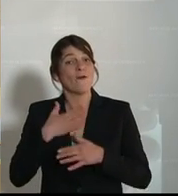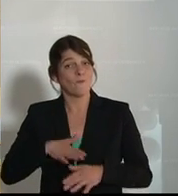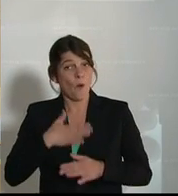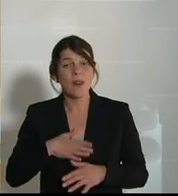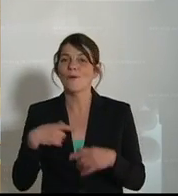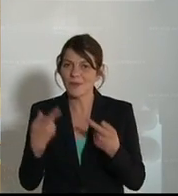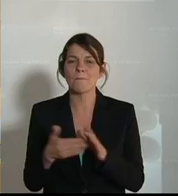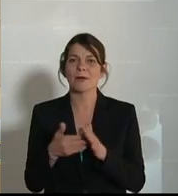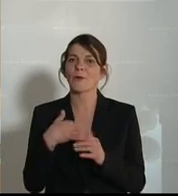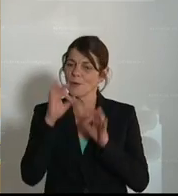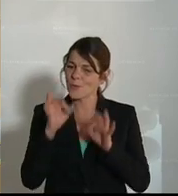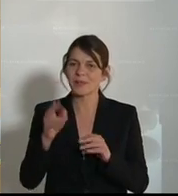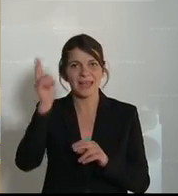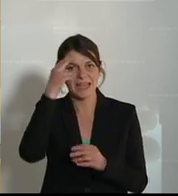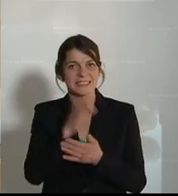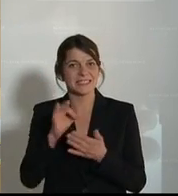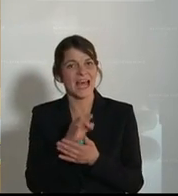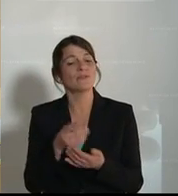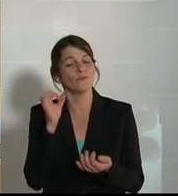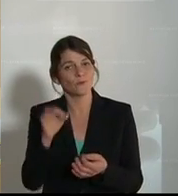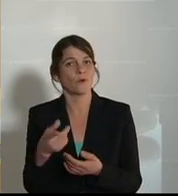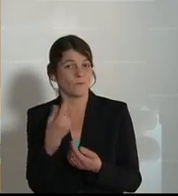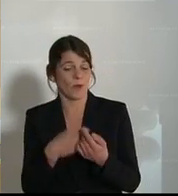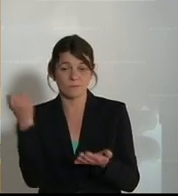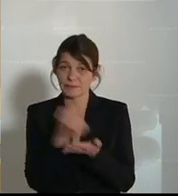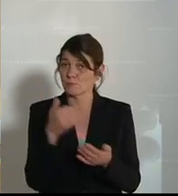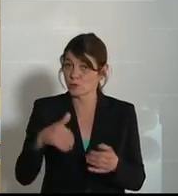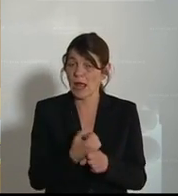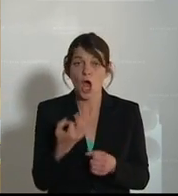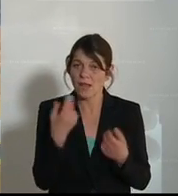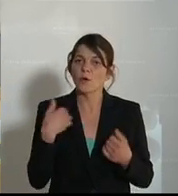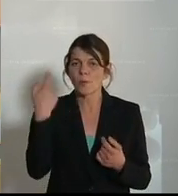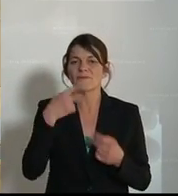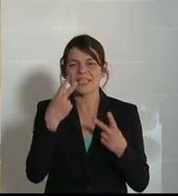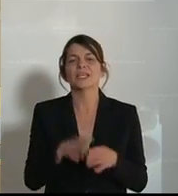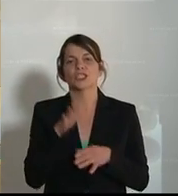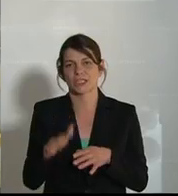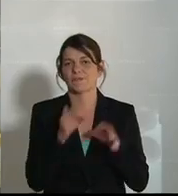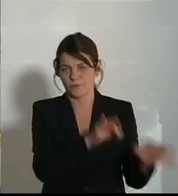Lebensmittel schaffen. Und da wird heute ein wichtiger Schritt dazu gemacht. Danke.